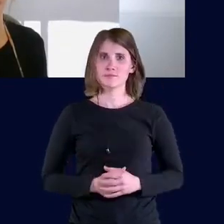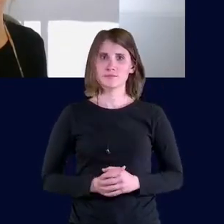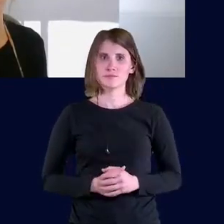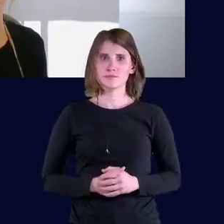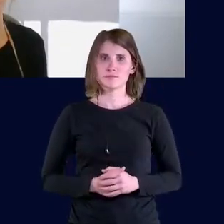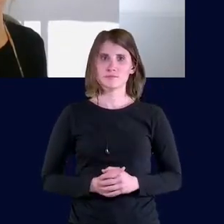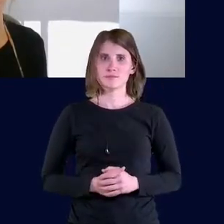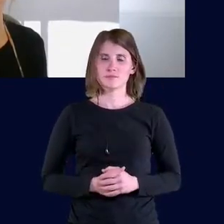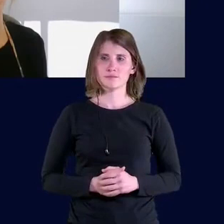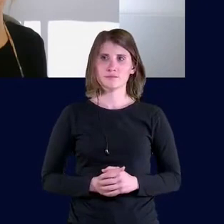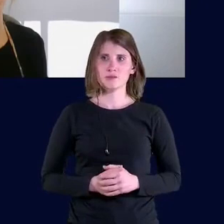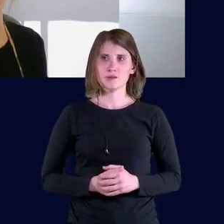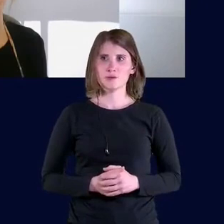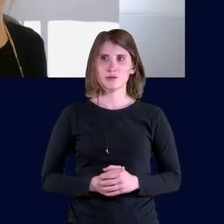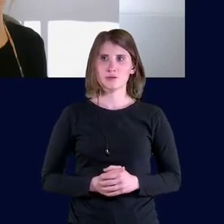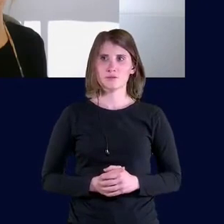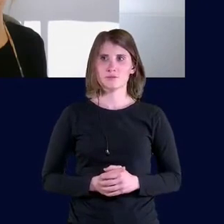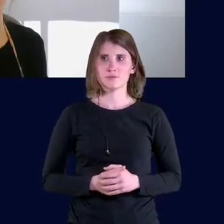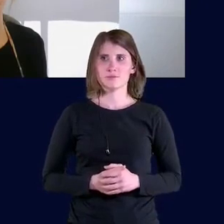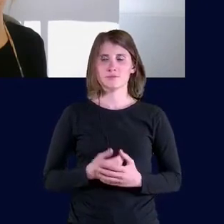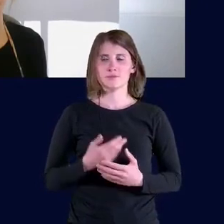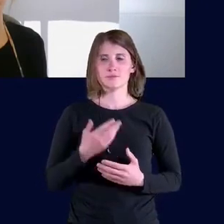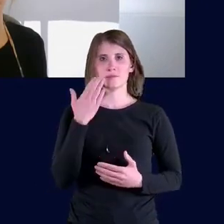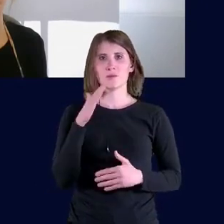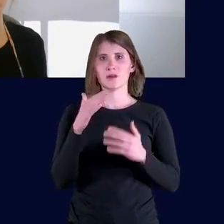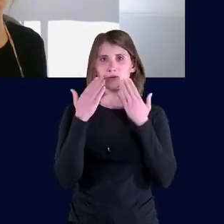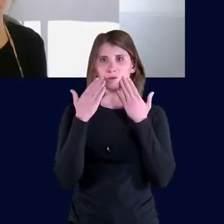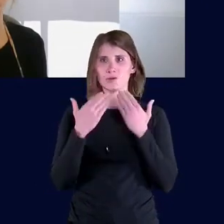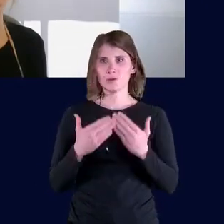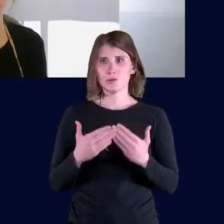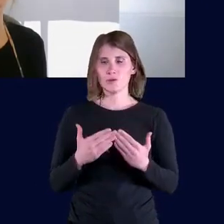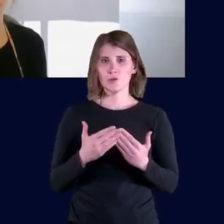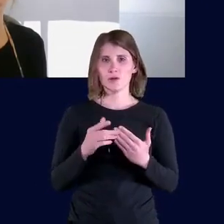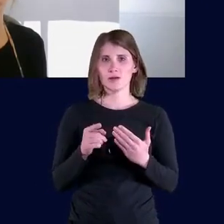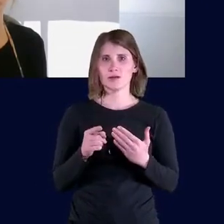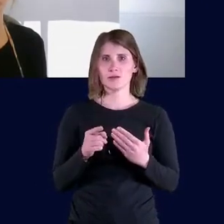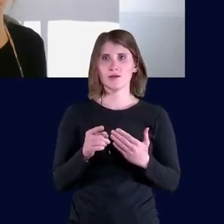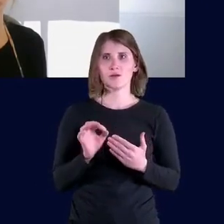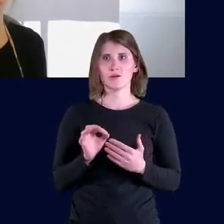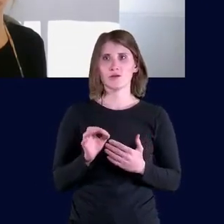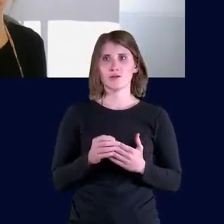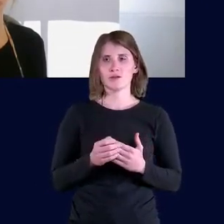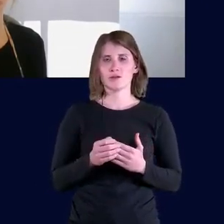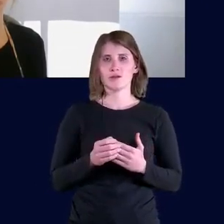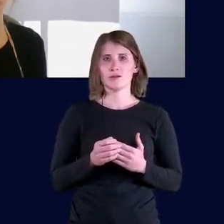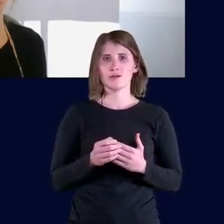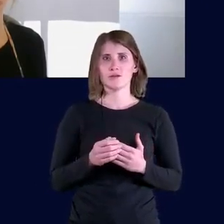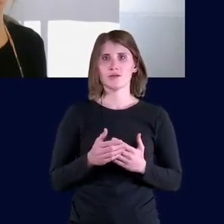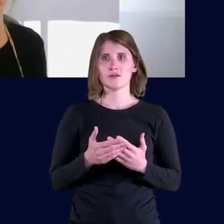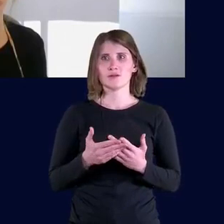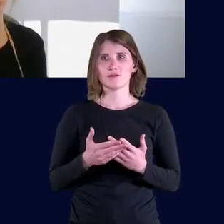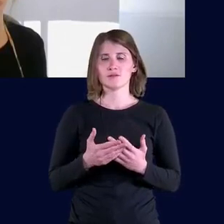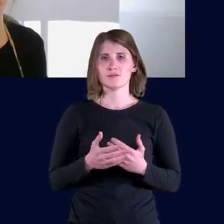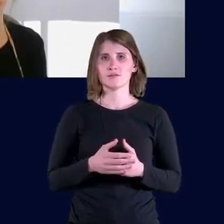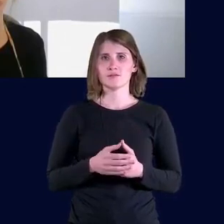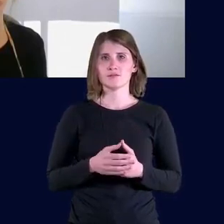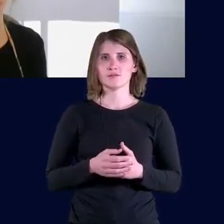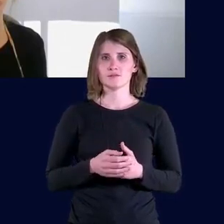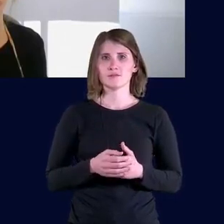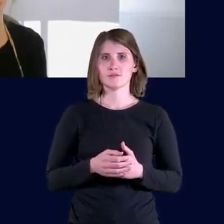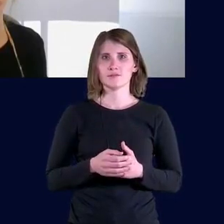płuc że no biblioteki nadal uczą się tych zachowań w mediach społecznościowych